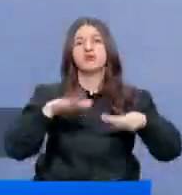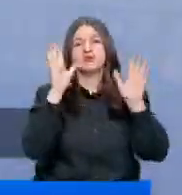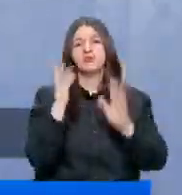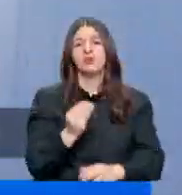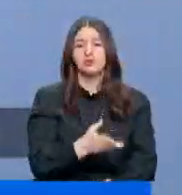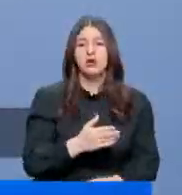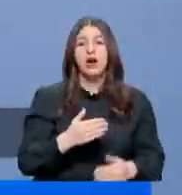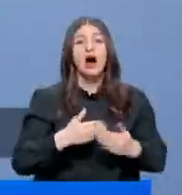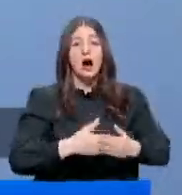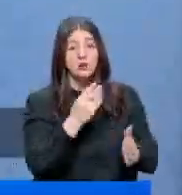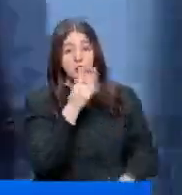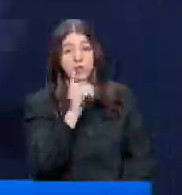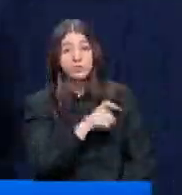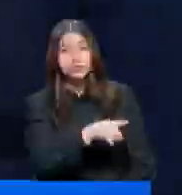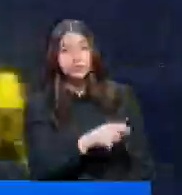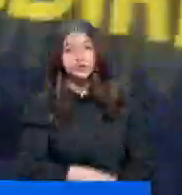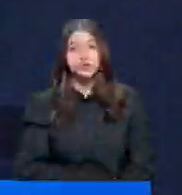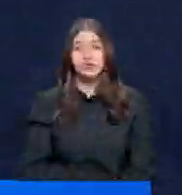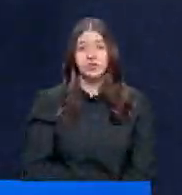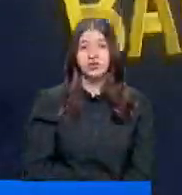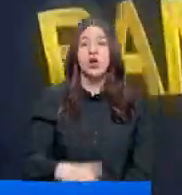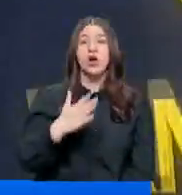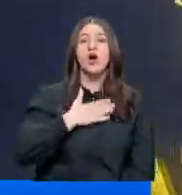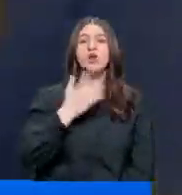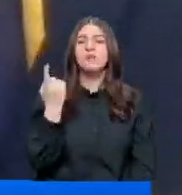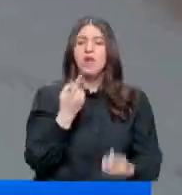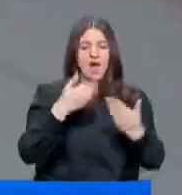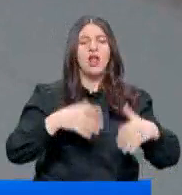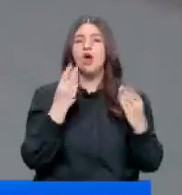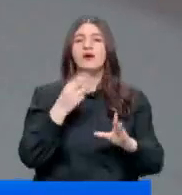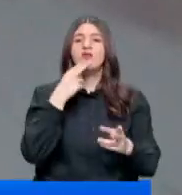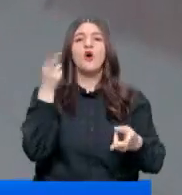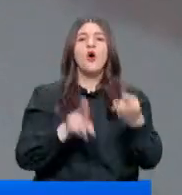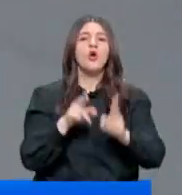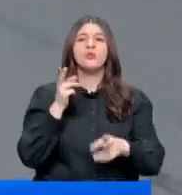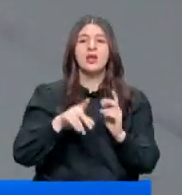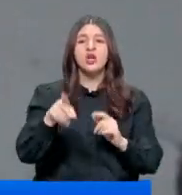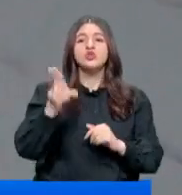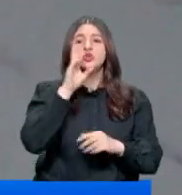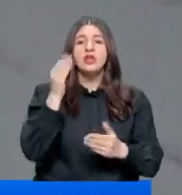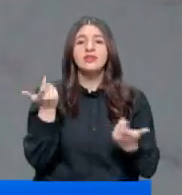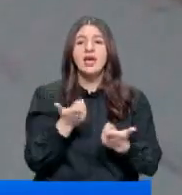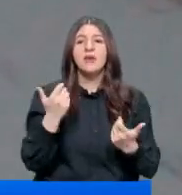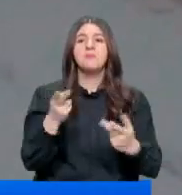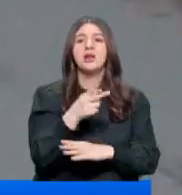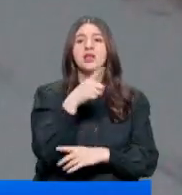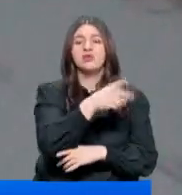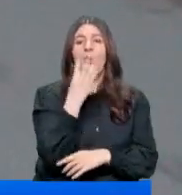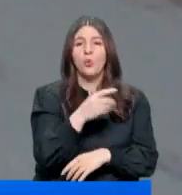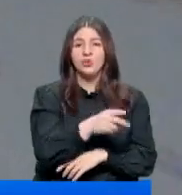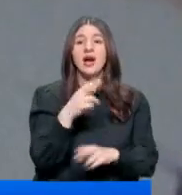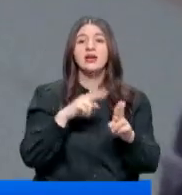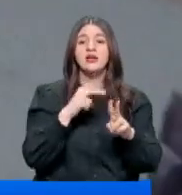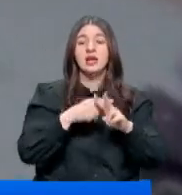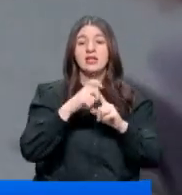oldu. Hamile olduğunu biliyor muydun? Önüne bir türlü geçilemeyen kadın cinayetlerinin son adresi Balıkesir oldu.